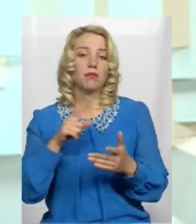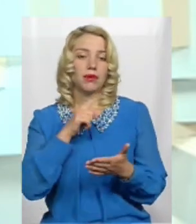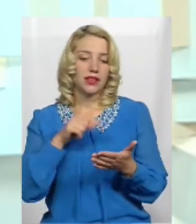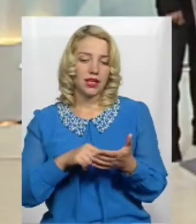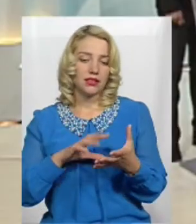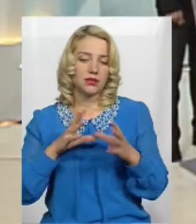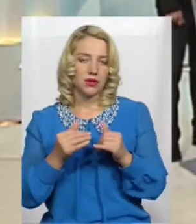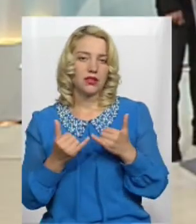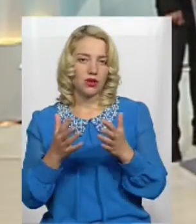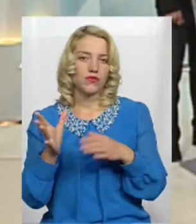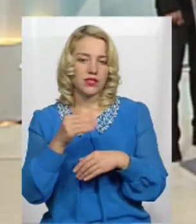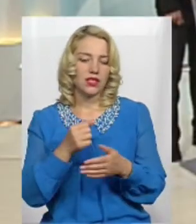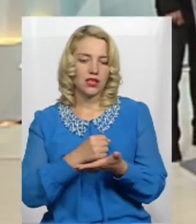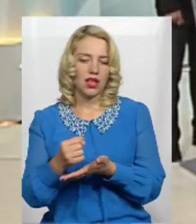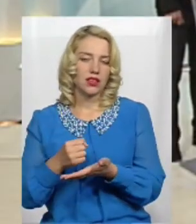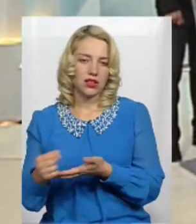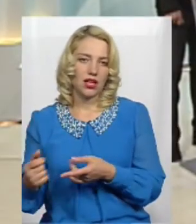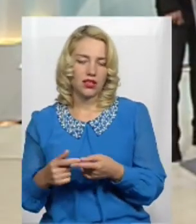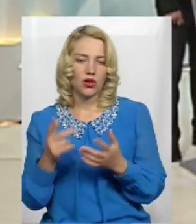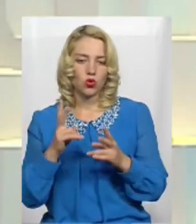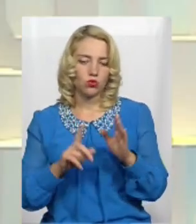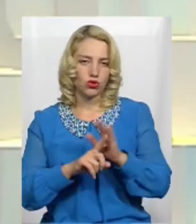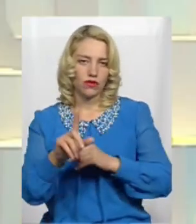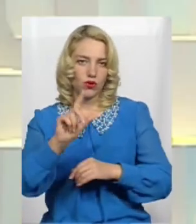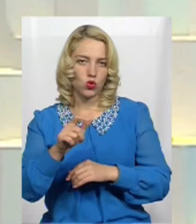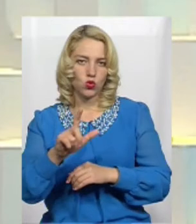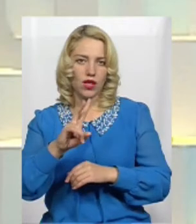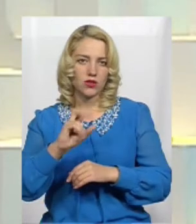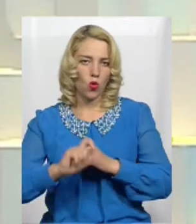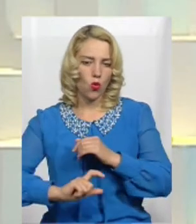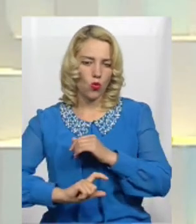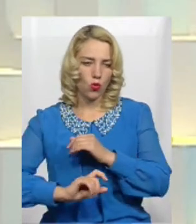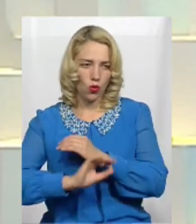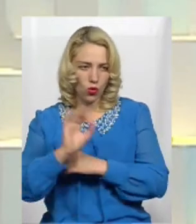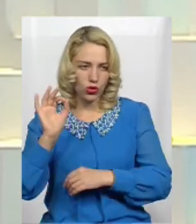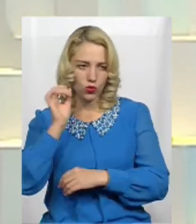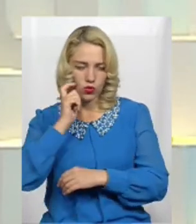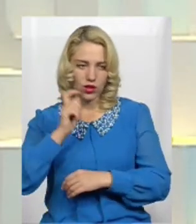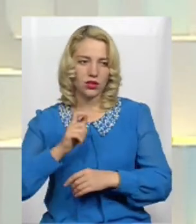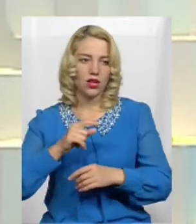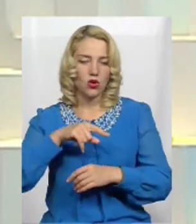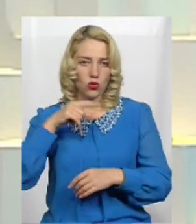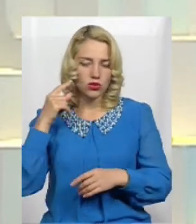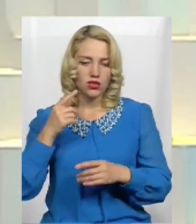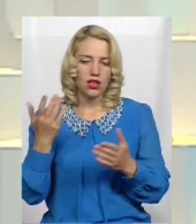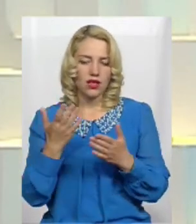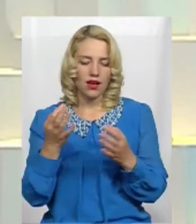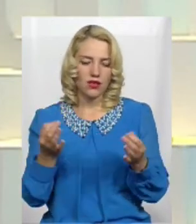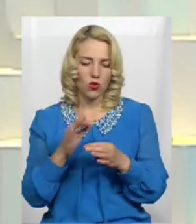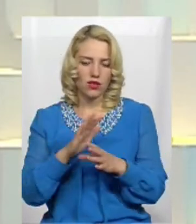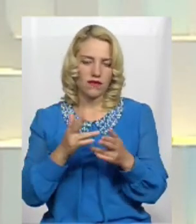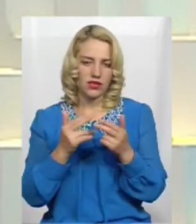спільне для всіх кандидатів. Хто розпочав війну на сході України? Звичайно ж, Росія, яка ніколи не